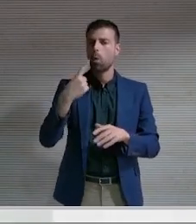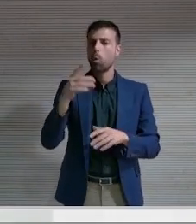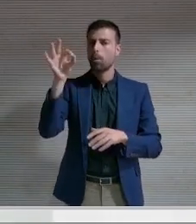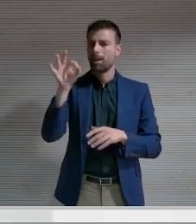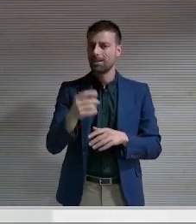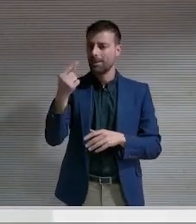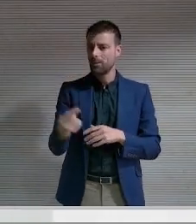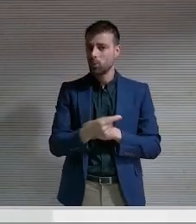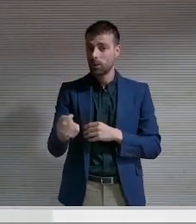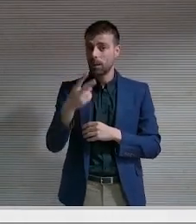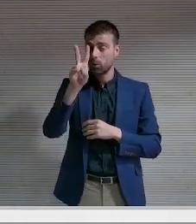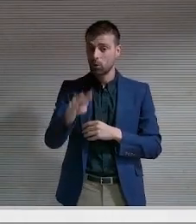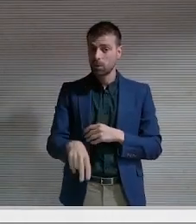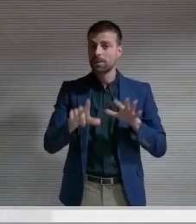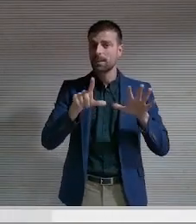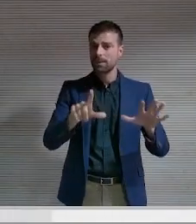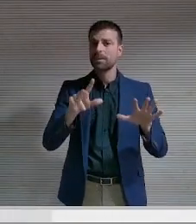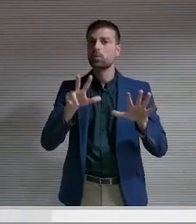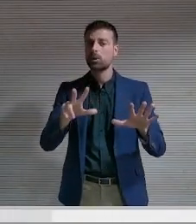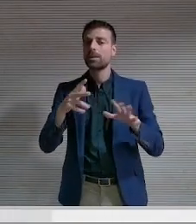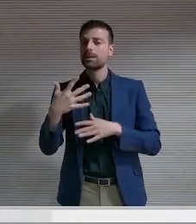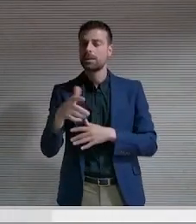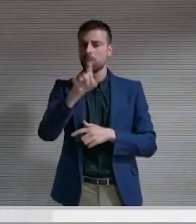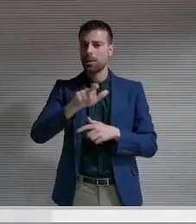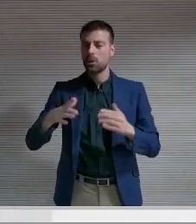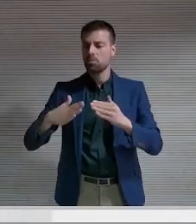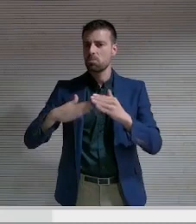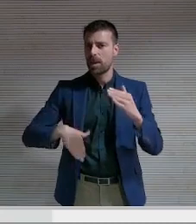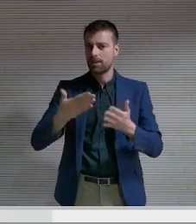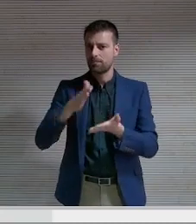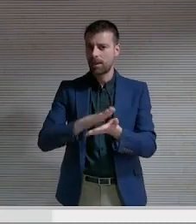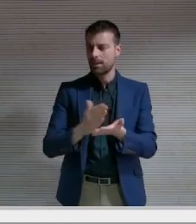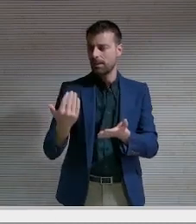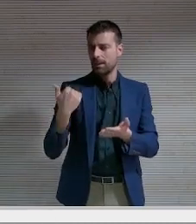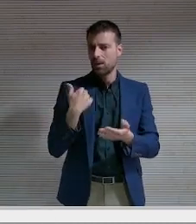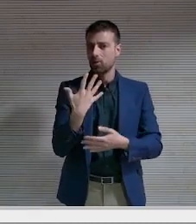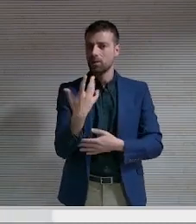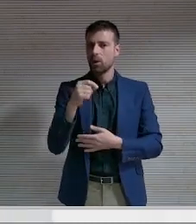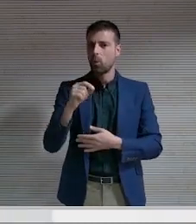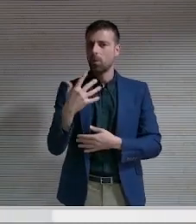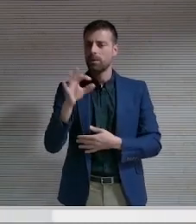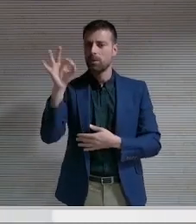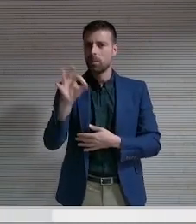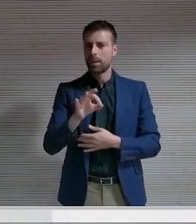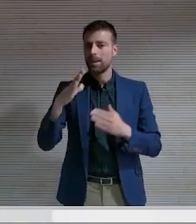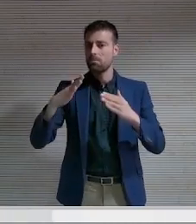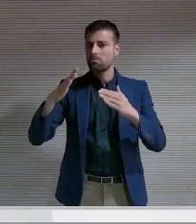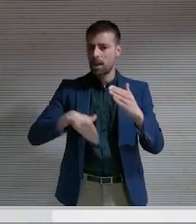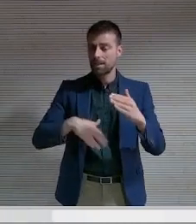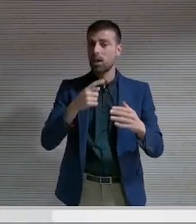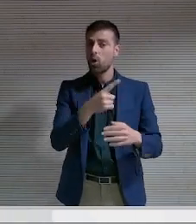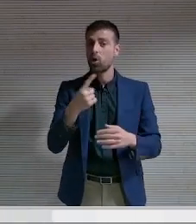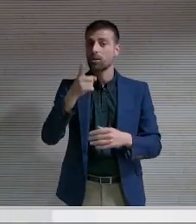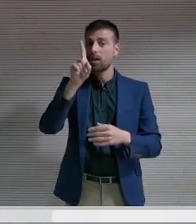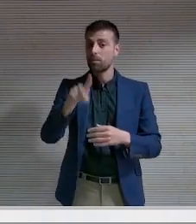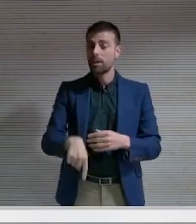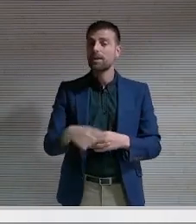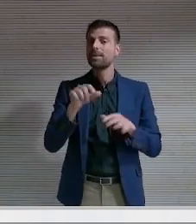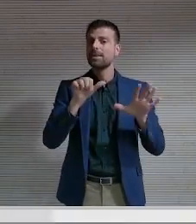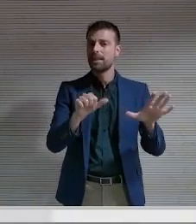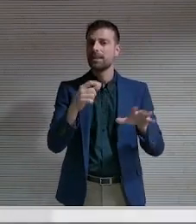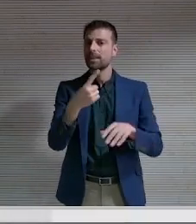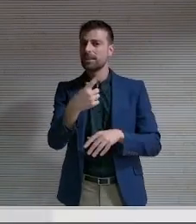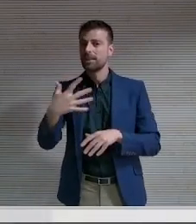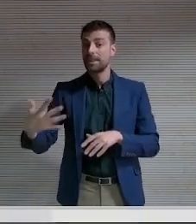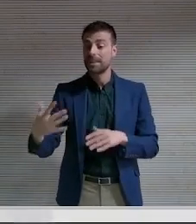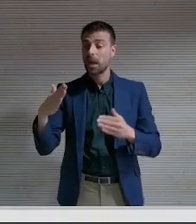són 2.895 persones menys que el mes anterior, un 5,5% menys, i 11.615 menys